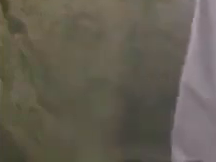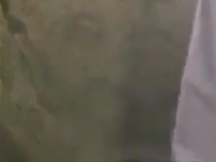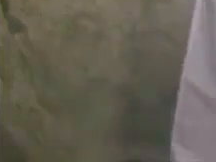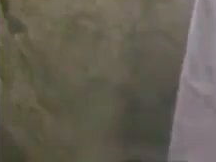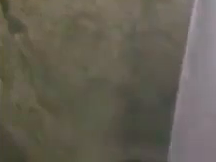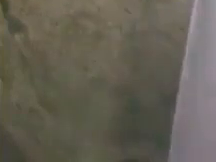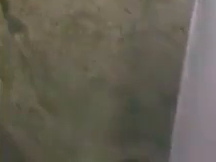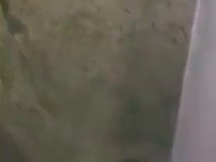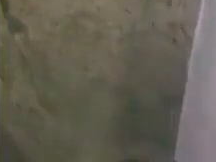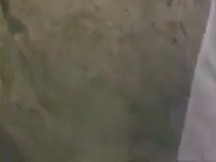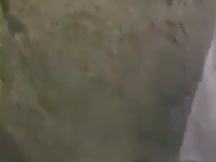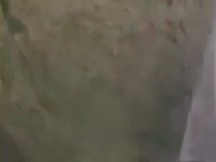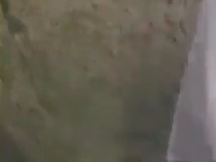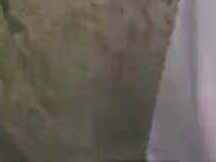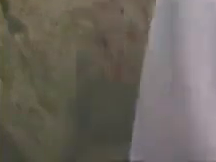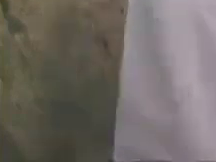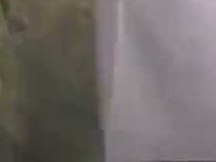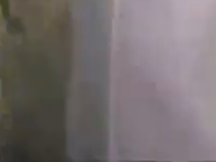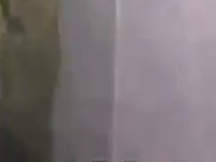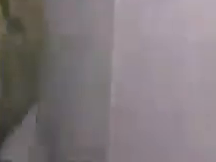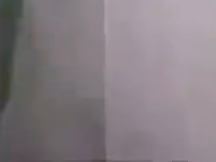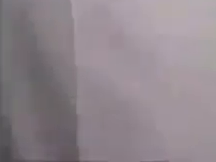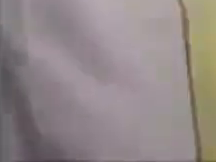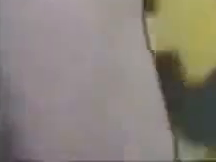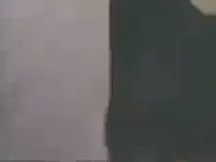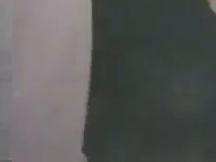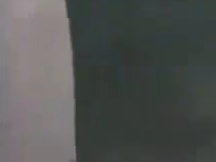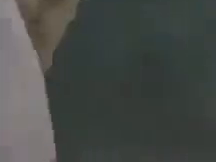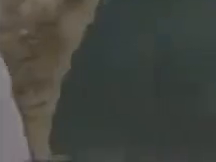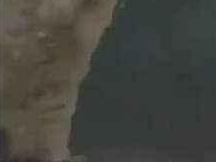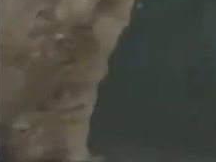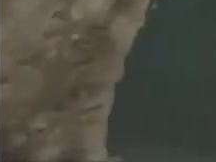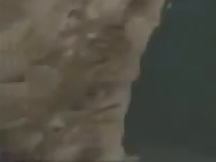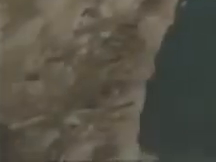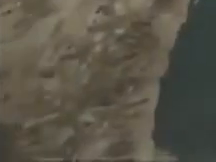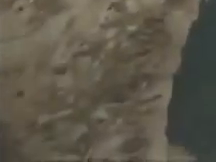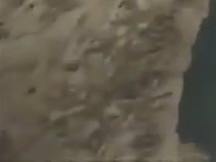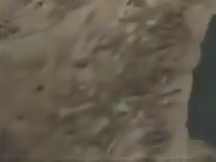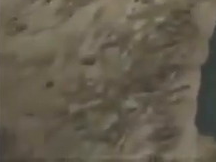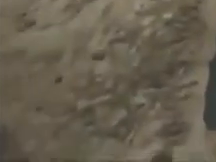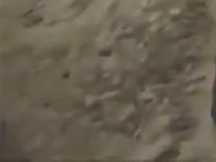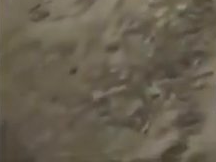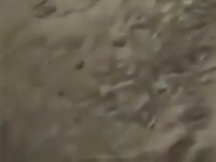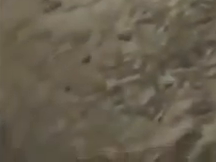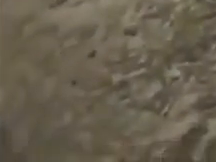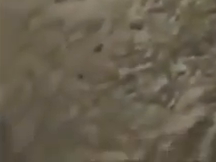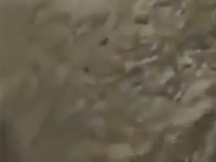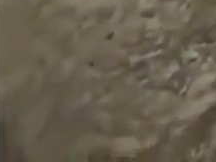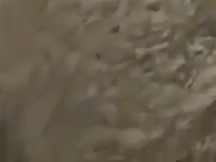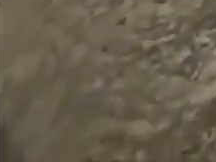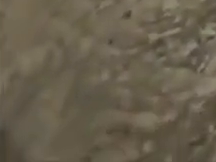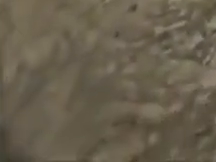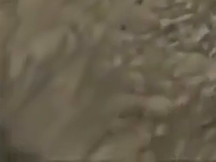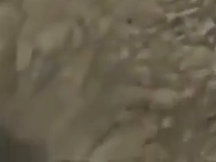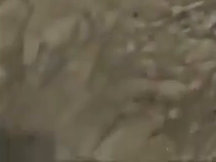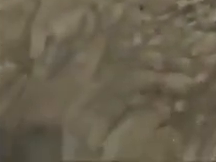مرتفعات جازان وعسير والباحة ونجران. وننتقل بكم الآن مشاهدينا الكرام إلى حالة الطقس ودرجات الحرارة المتوقعة اليوم غد مشيئة الله تعالى.